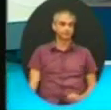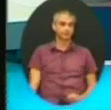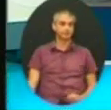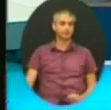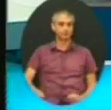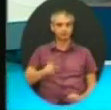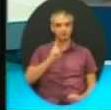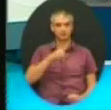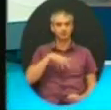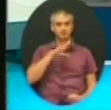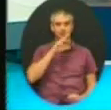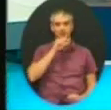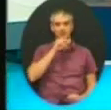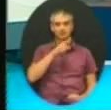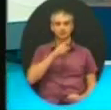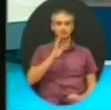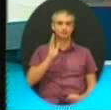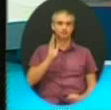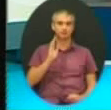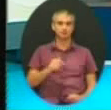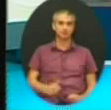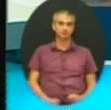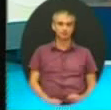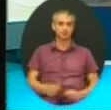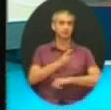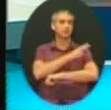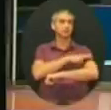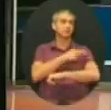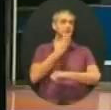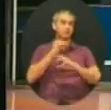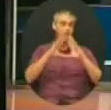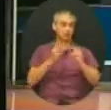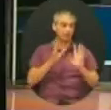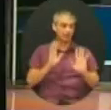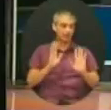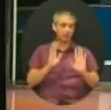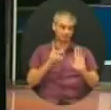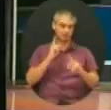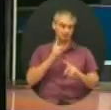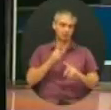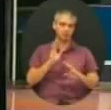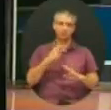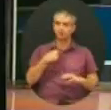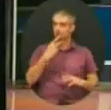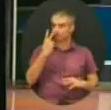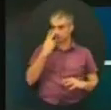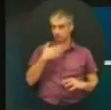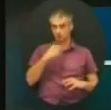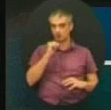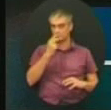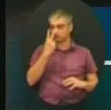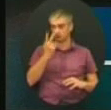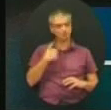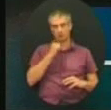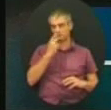צריך להתייחס... שאלה חשובה, קשה. משטרת ישראל באופן כללי, באופן כללי צריכה לא... אני לא הייתי רוצה לראות משטרה. אני